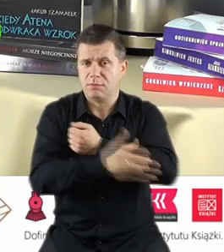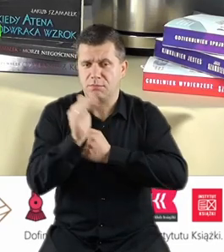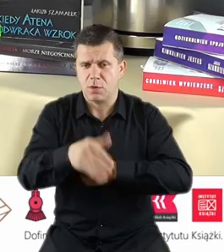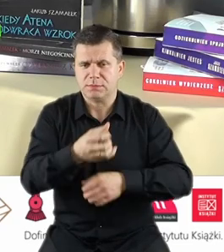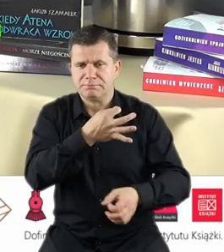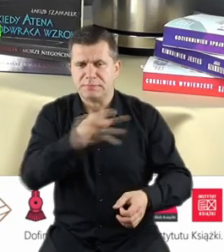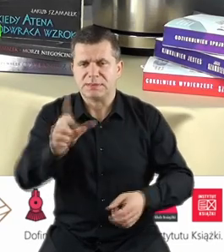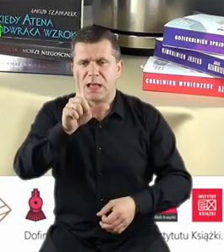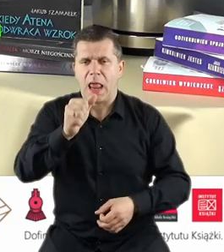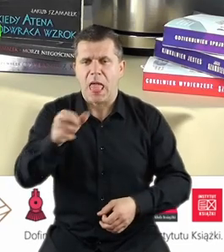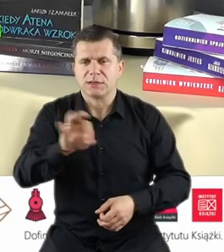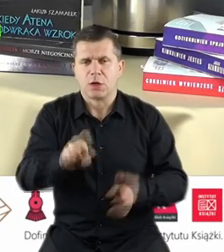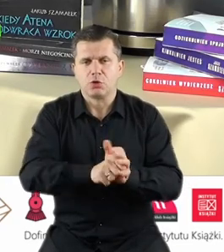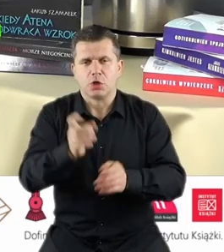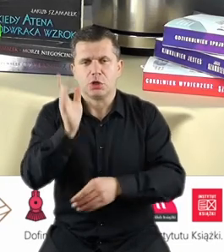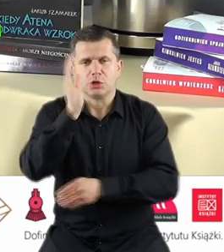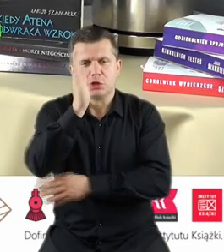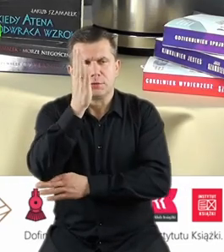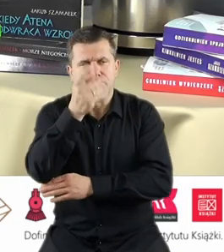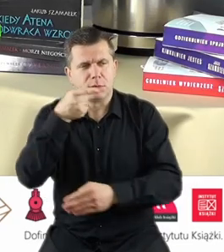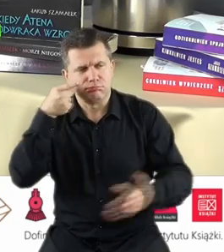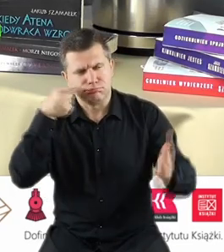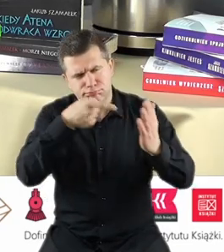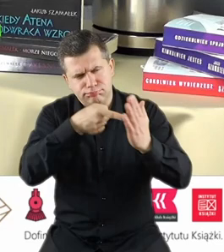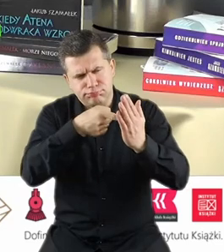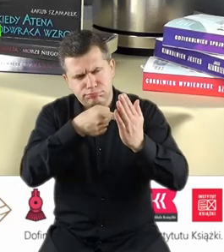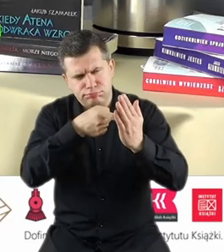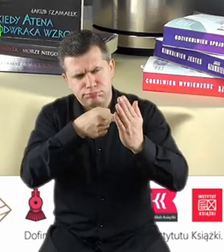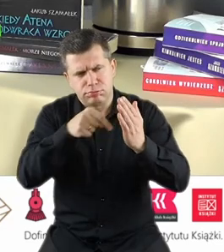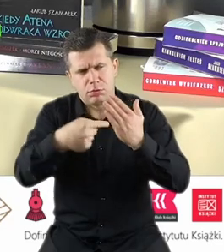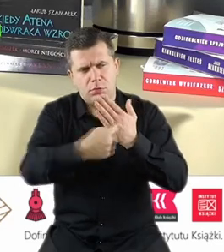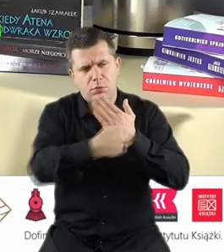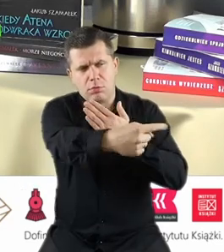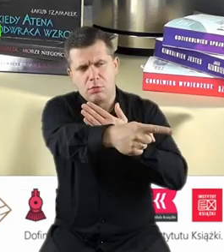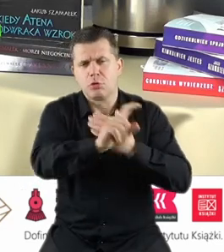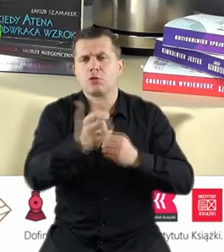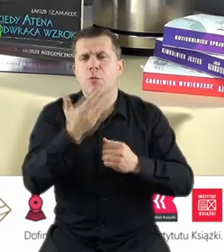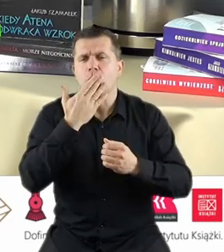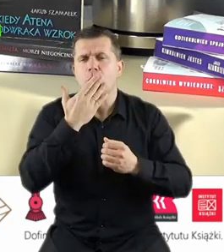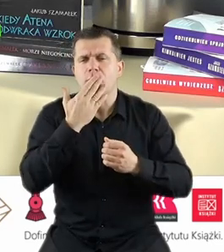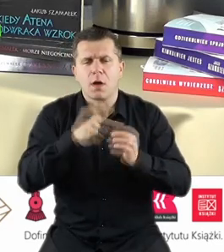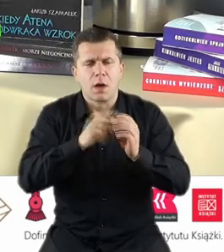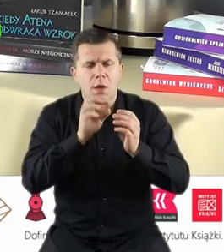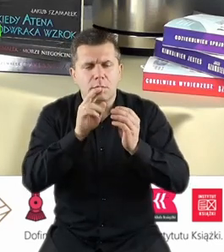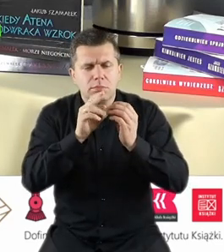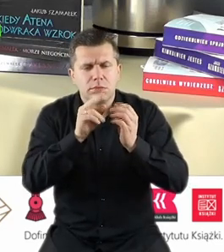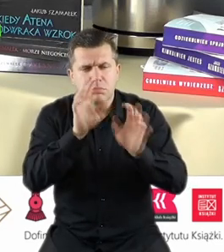laser w szybę i na podstawie tego, jak ta szyba drży, kiedy ktoś mówi w pokoju, też można wyczytać, co kto mówi.